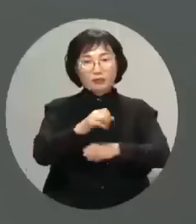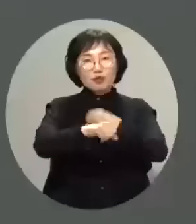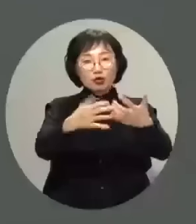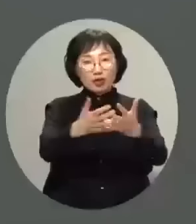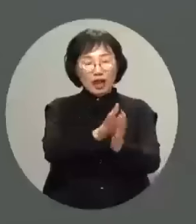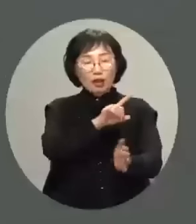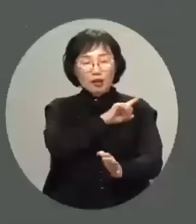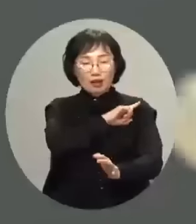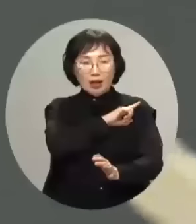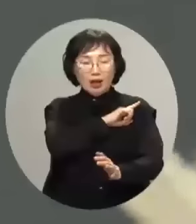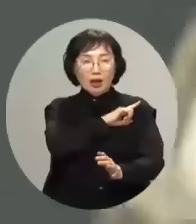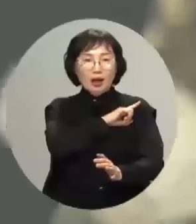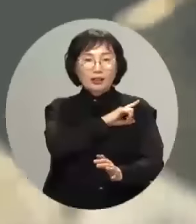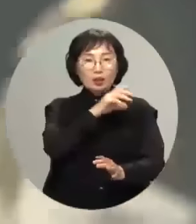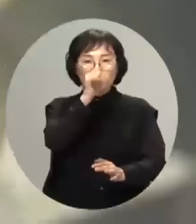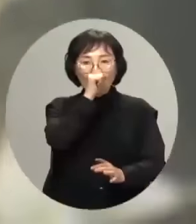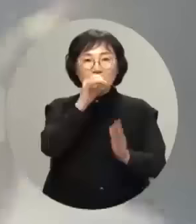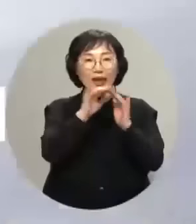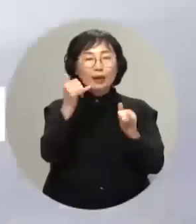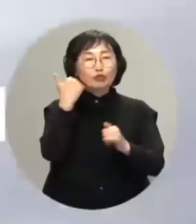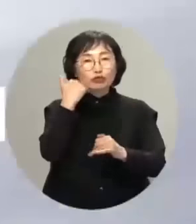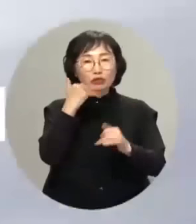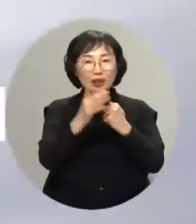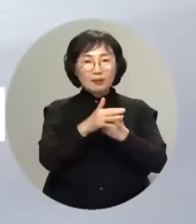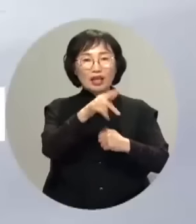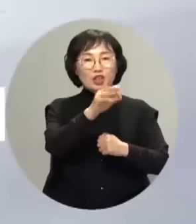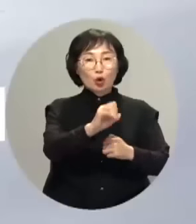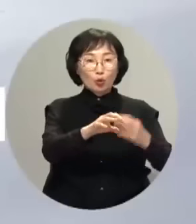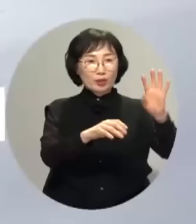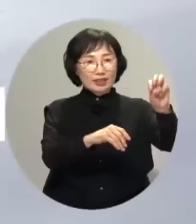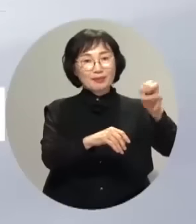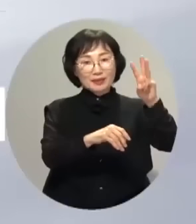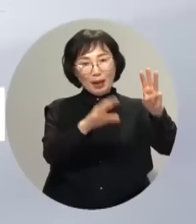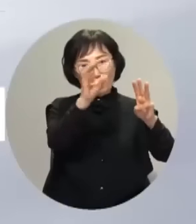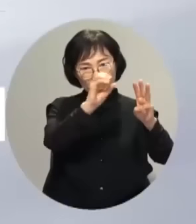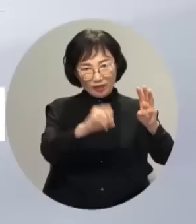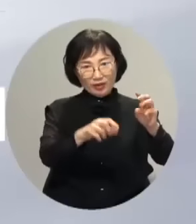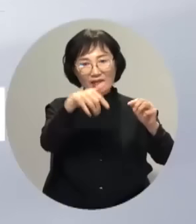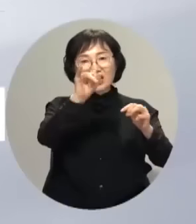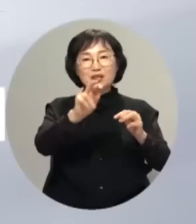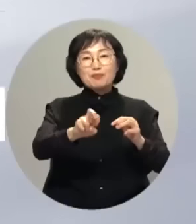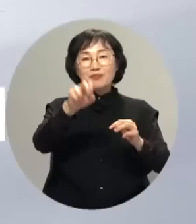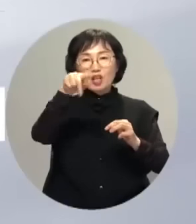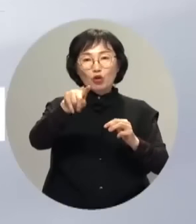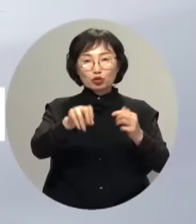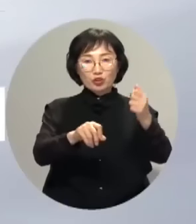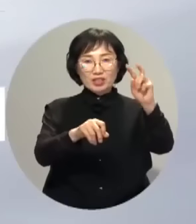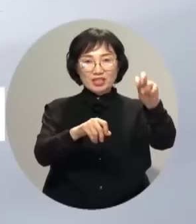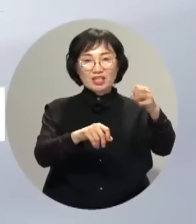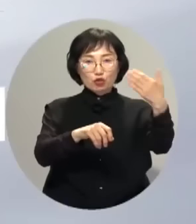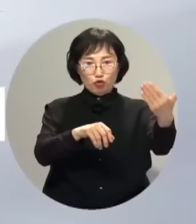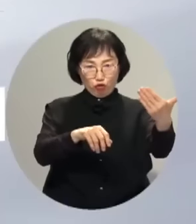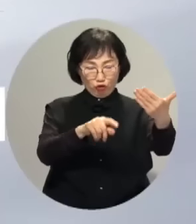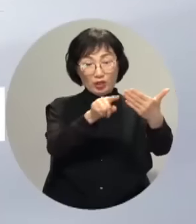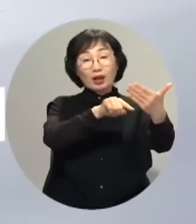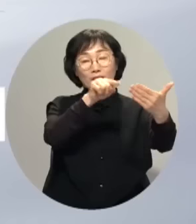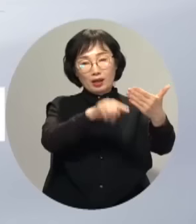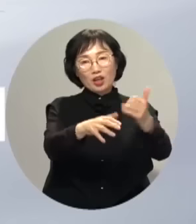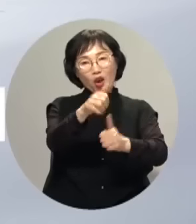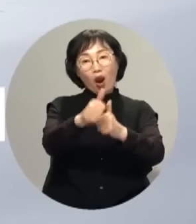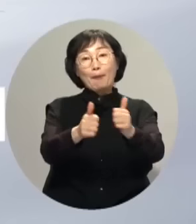누가 가장 낫다고 생각하냐는 질문에는 정동영 33% 김성주 29% 5차 범이 안에서